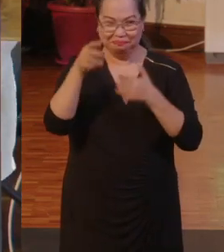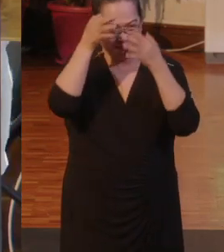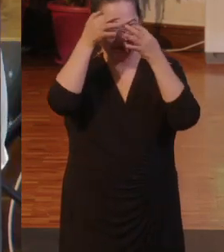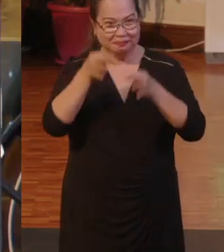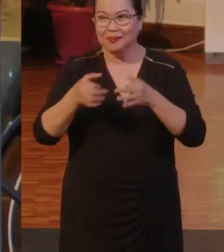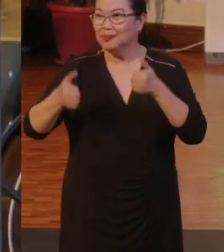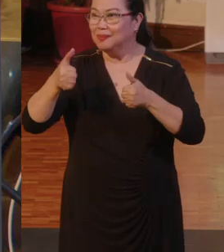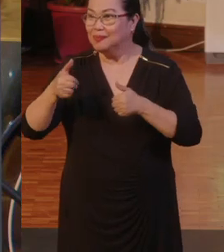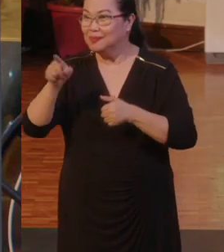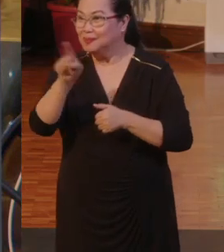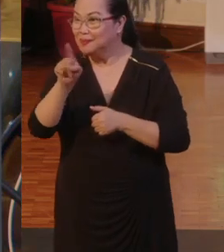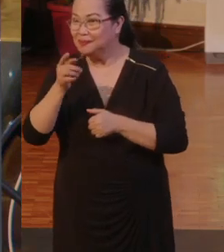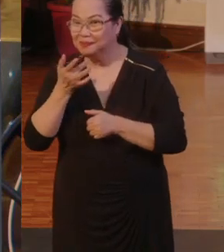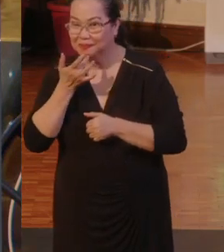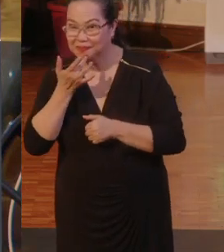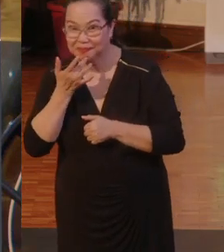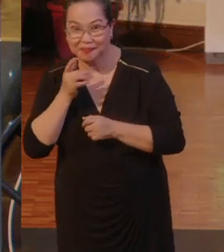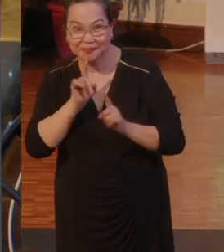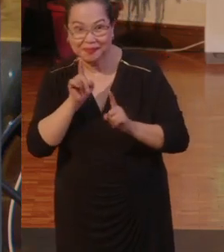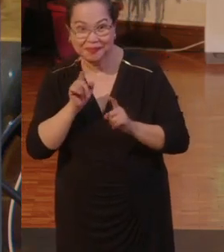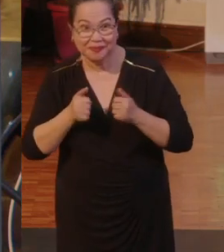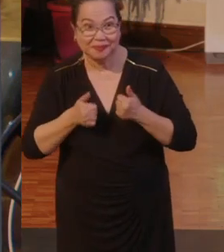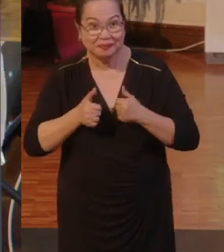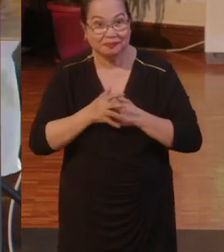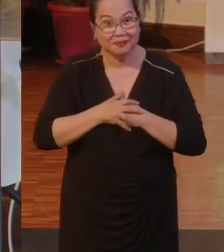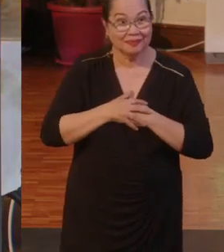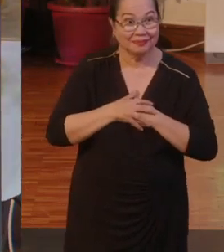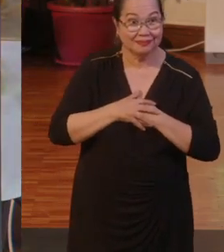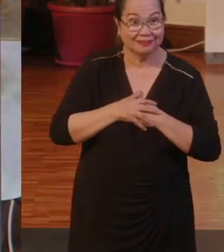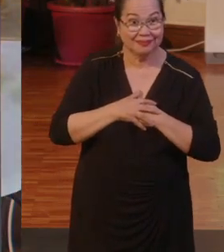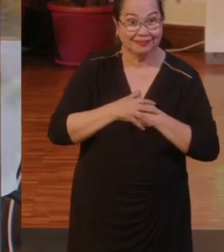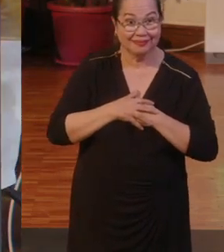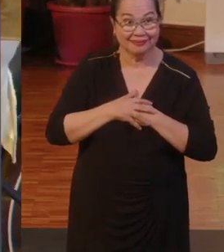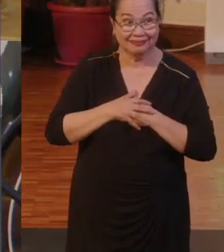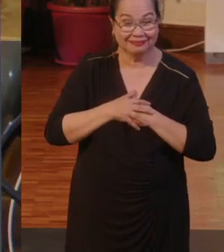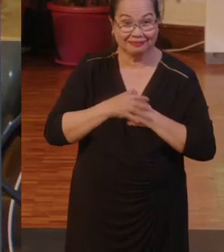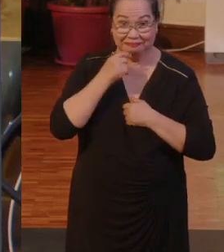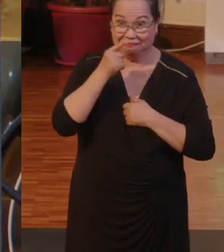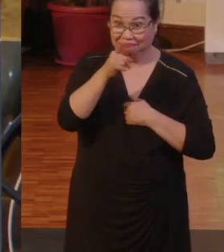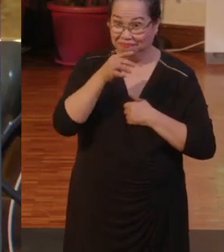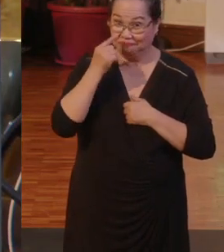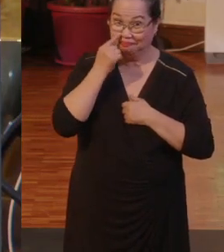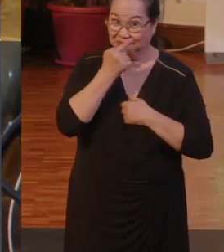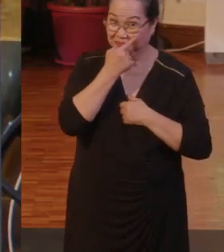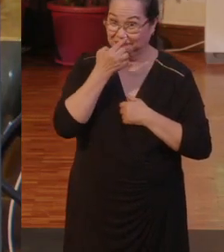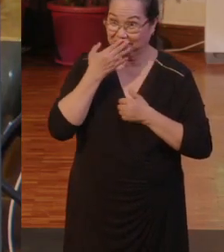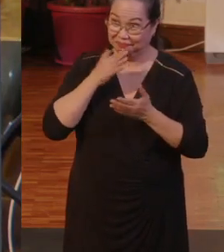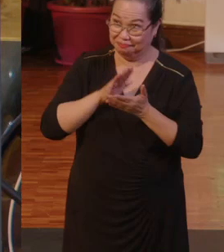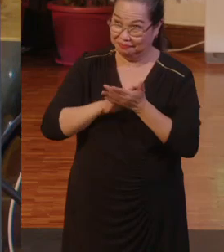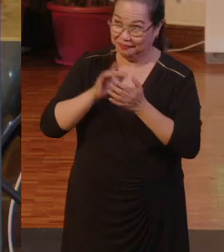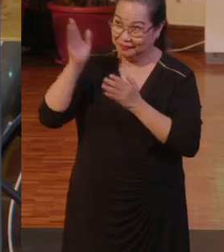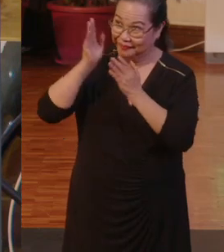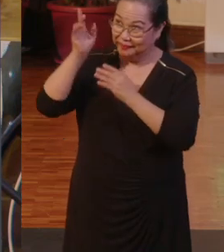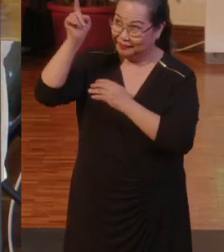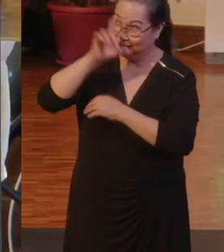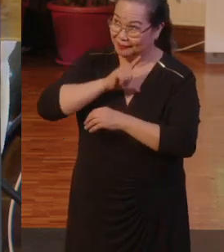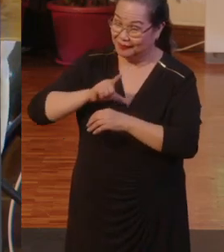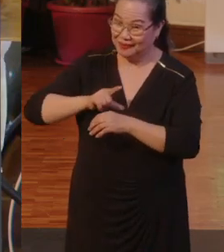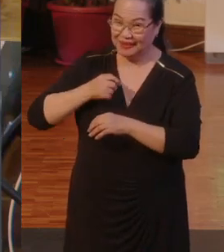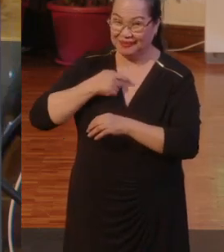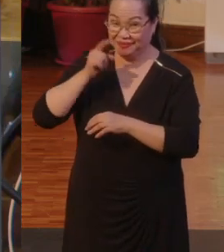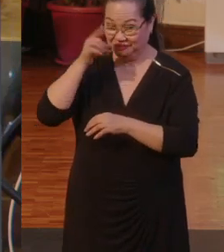aking reklamo. Pinaalala nga ng aking panganay na anak kanina habang nakikinig kami ng sermon. Sabi